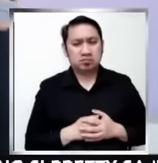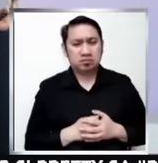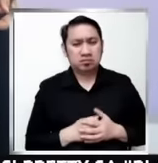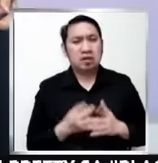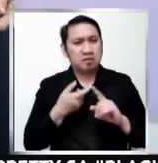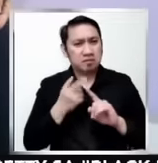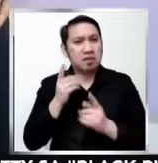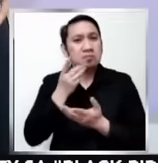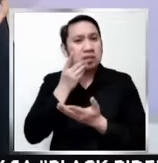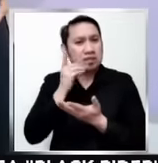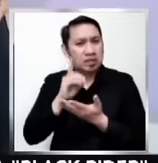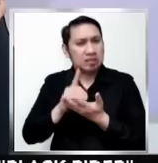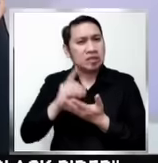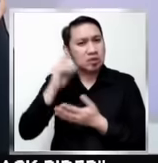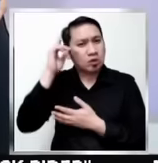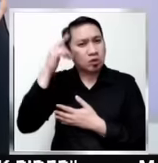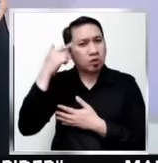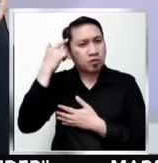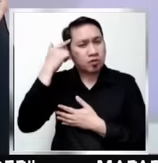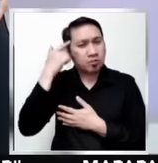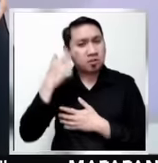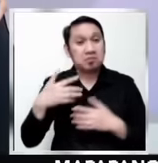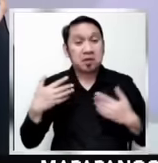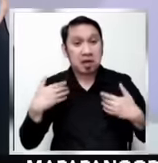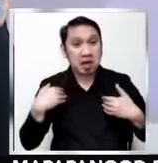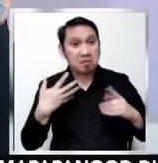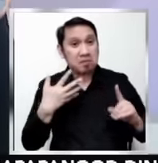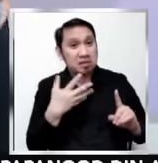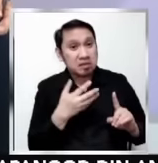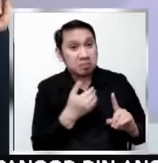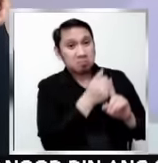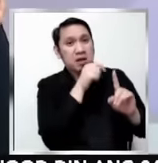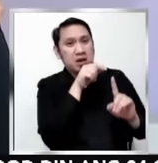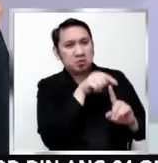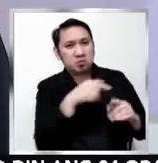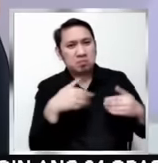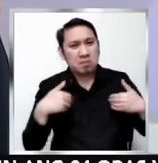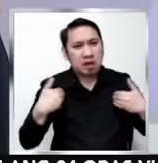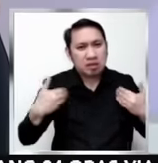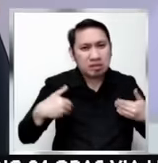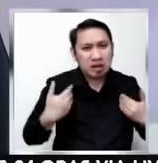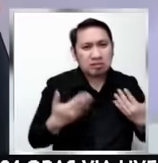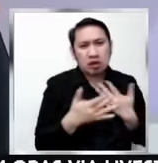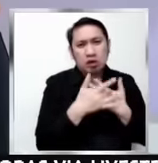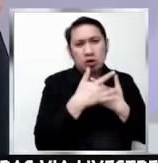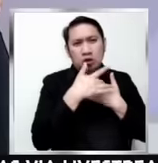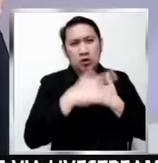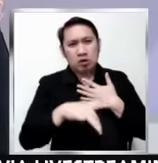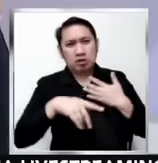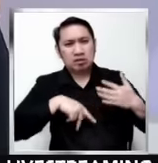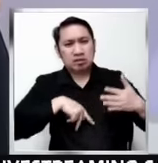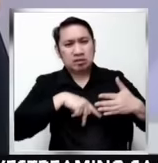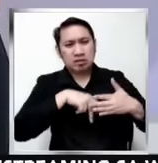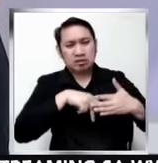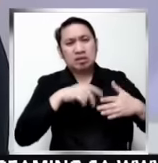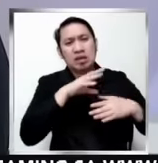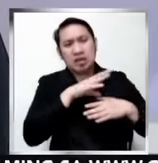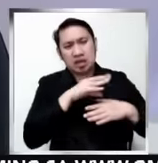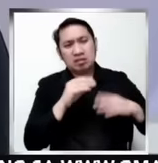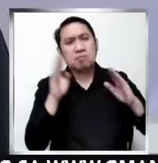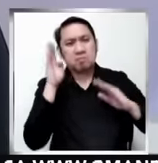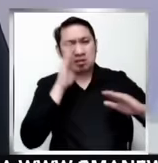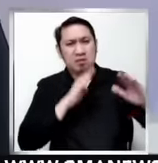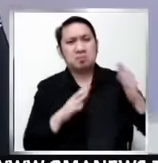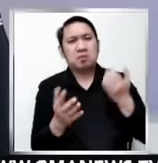gobyerno. Bukod sa epekto nito sa buhay ng batang maagang nabubuntis, dagok din daw yan sa ekonomiya. At nakatutok si